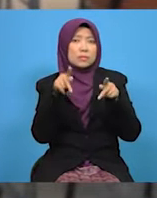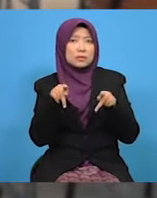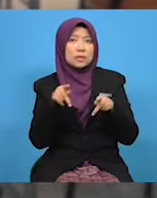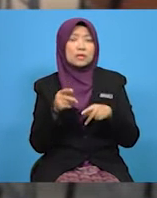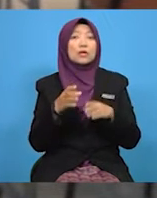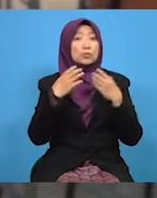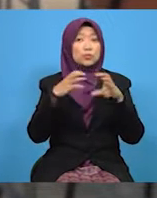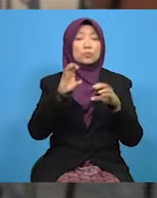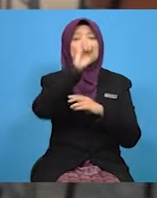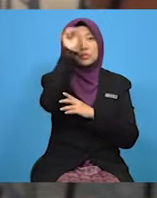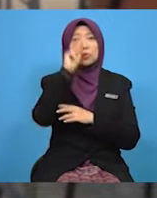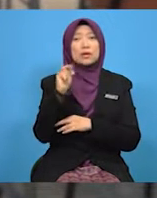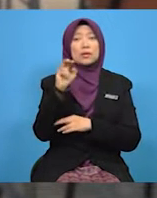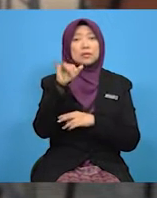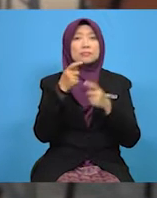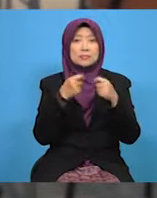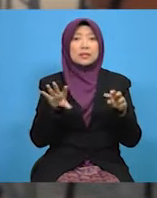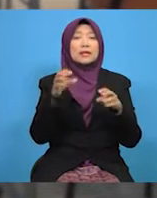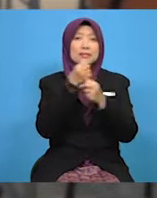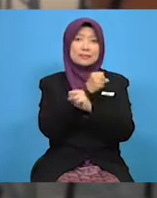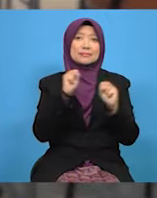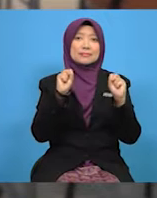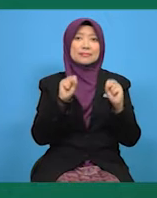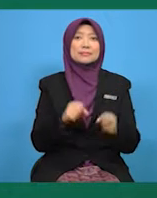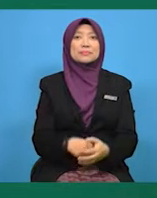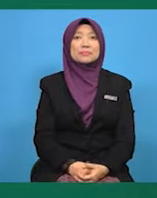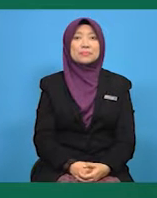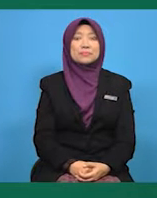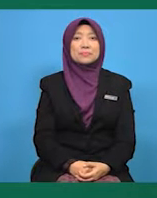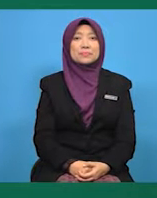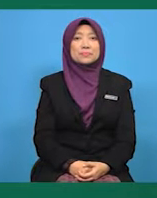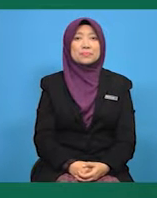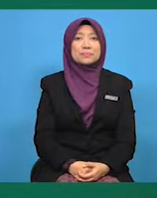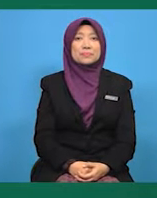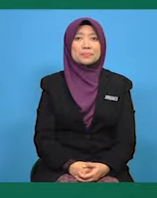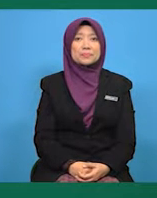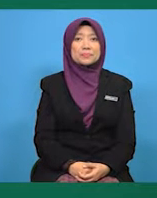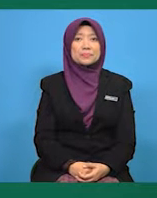mari kita cuba soalan yang telah saya sediakan ini.